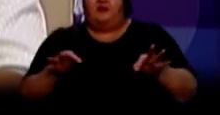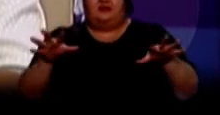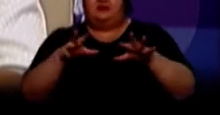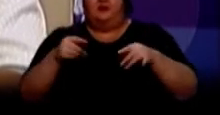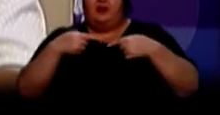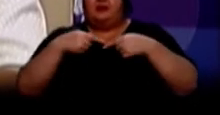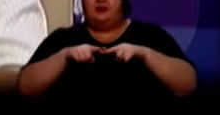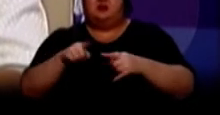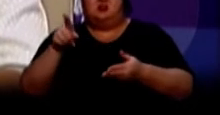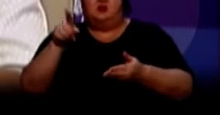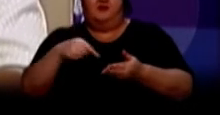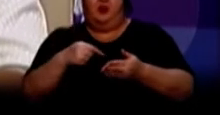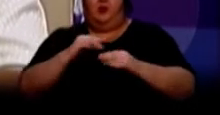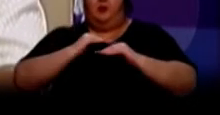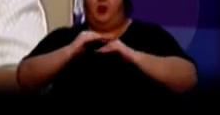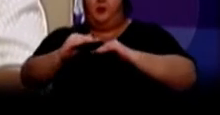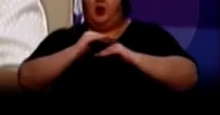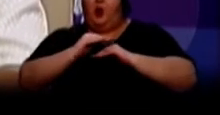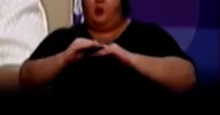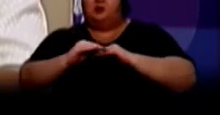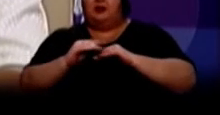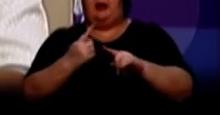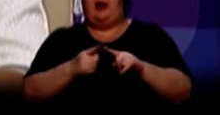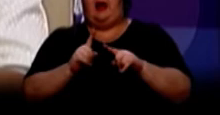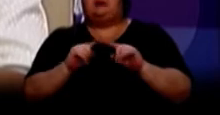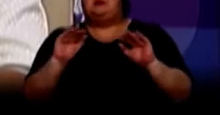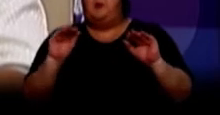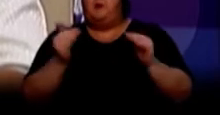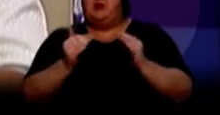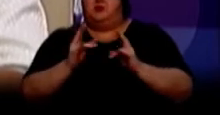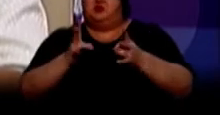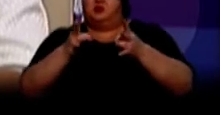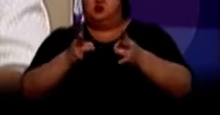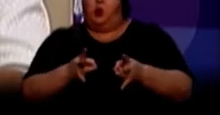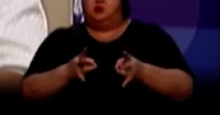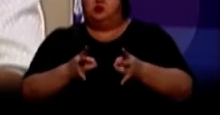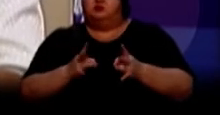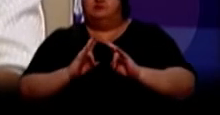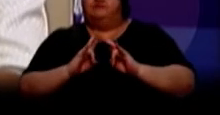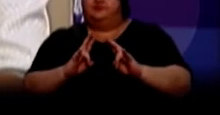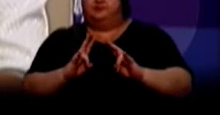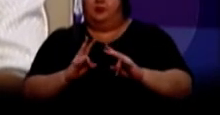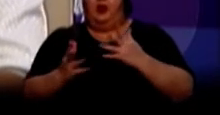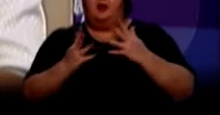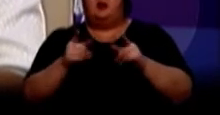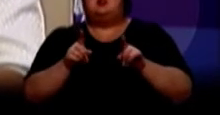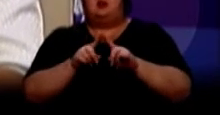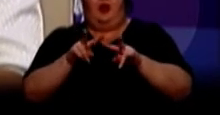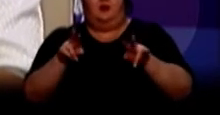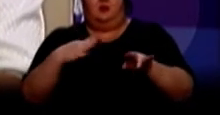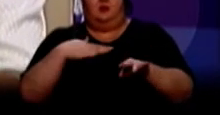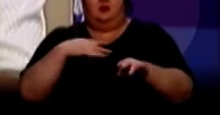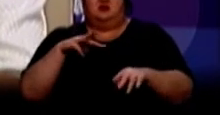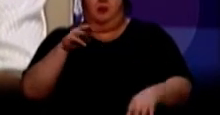технічними вимогами полігони, то це мінімізує шкоду. Але якщо це так, як наша Макухівка, коли